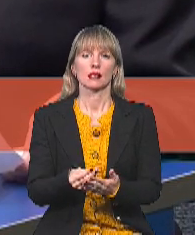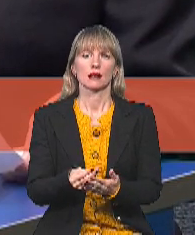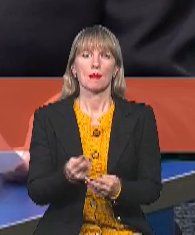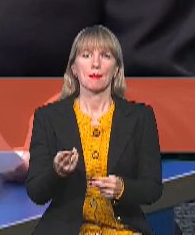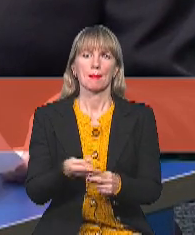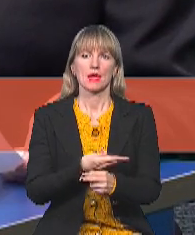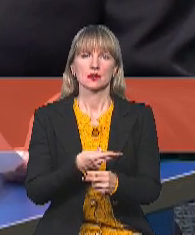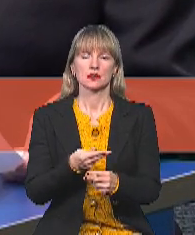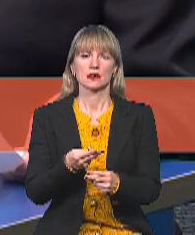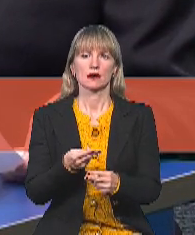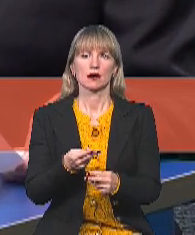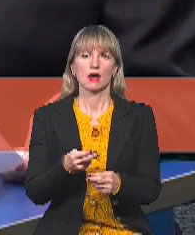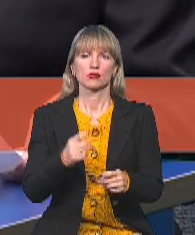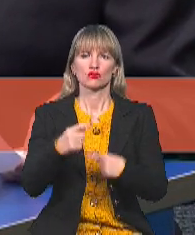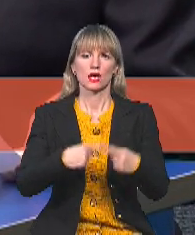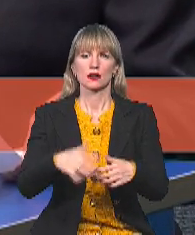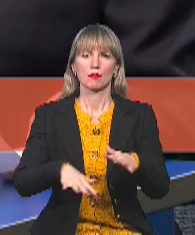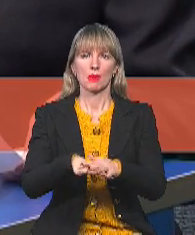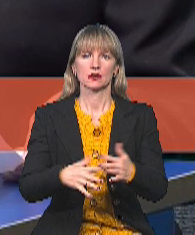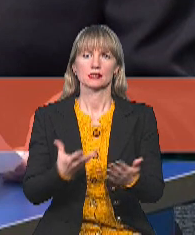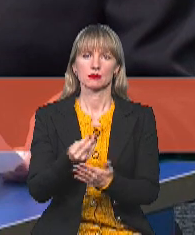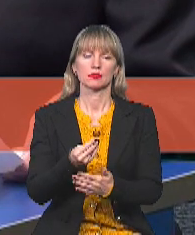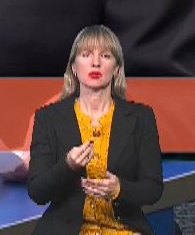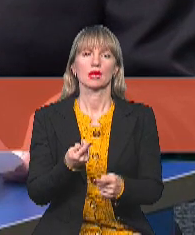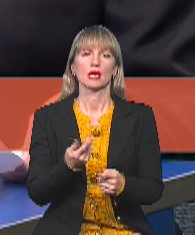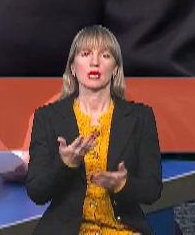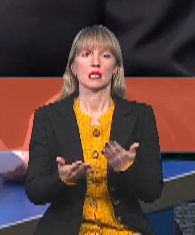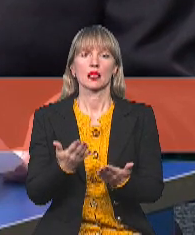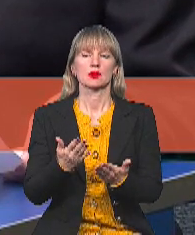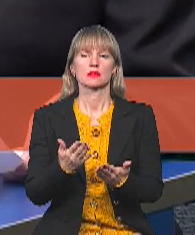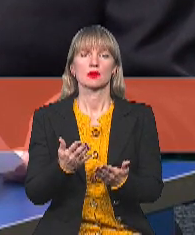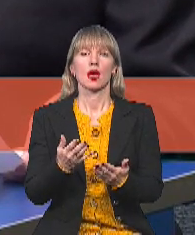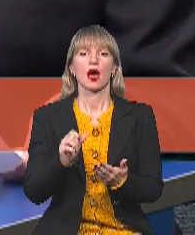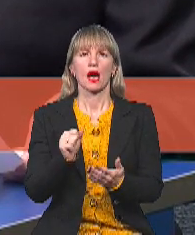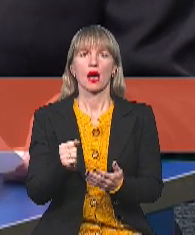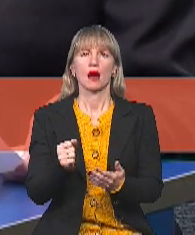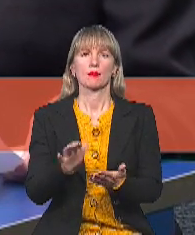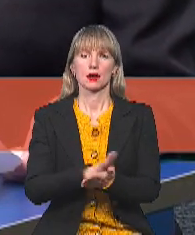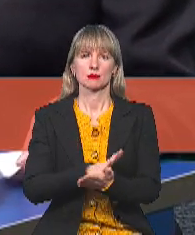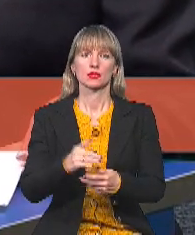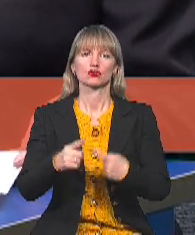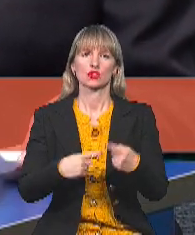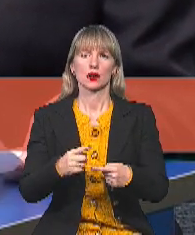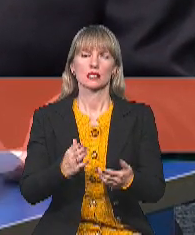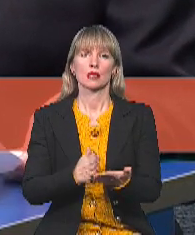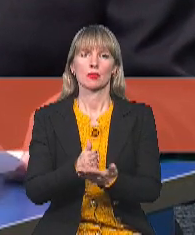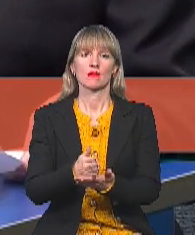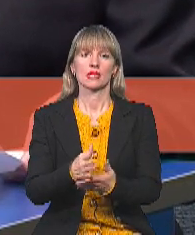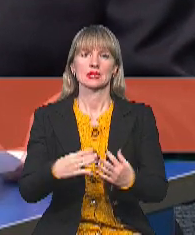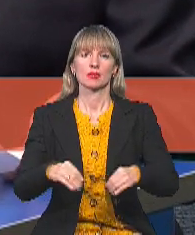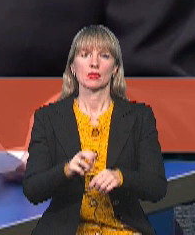захочет заплатить. Но если это деньги НСЗУ, то только через направление семейного врача. А если вузький